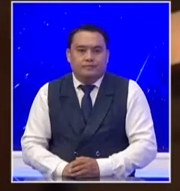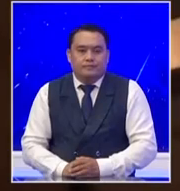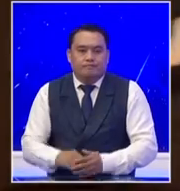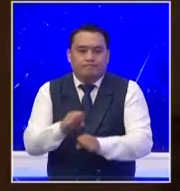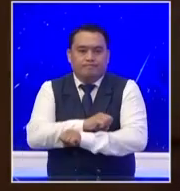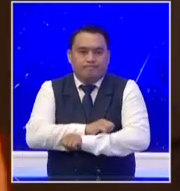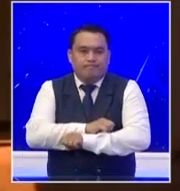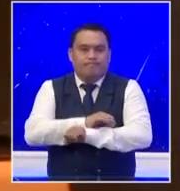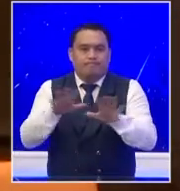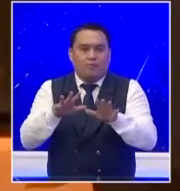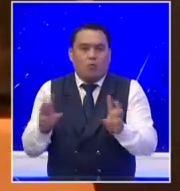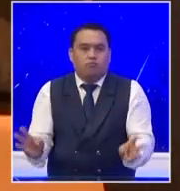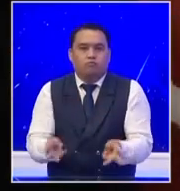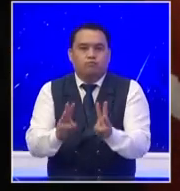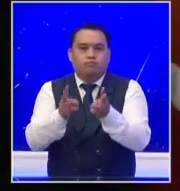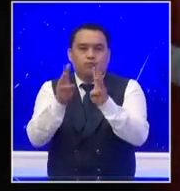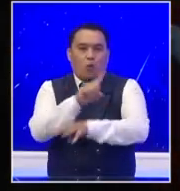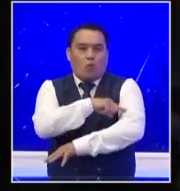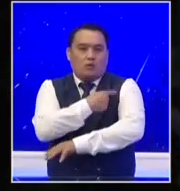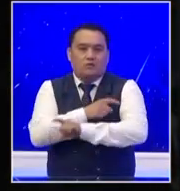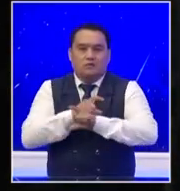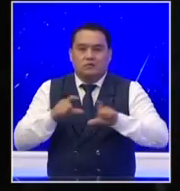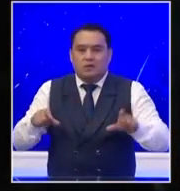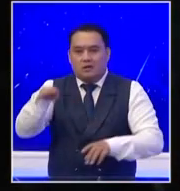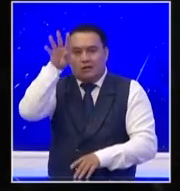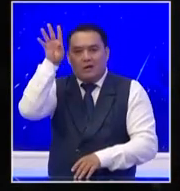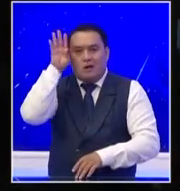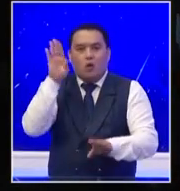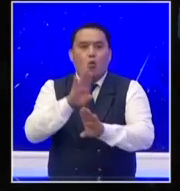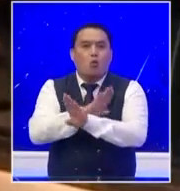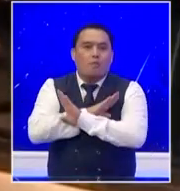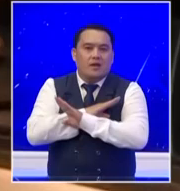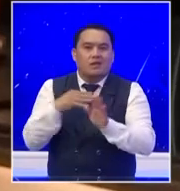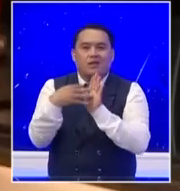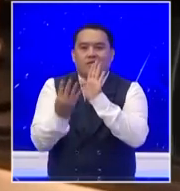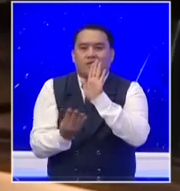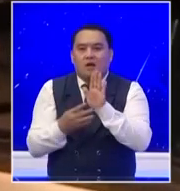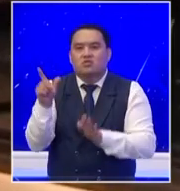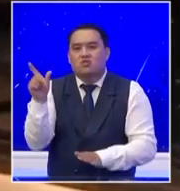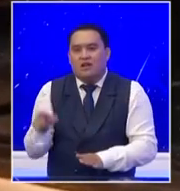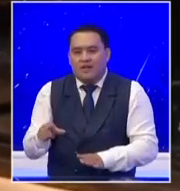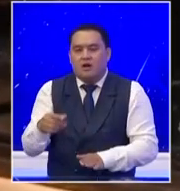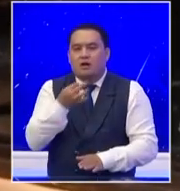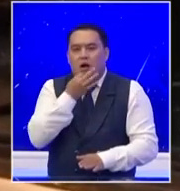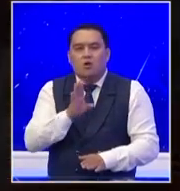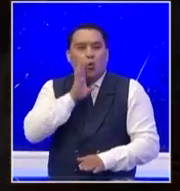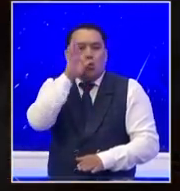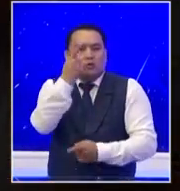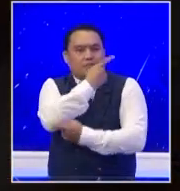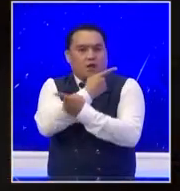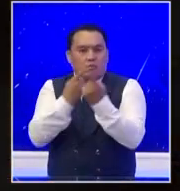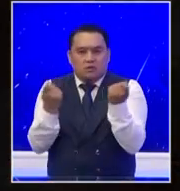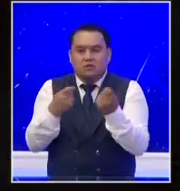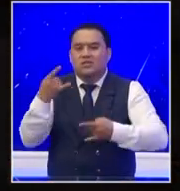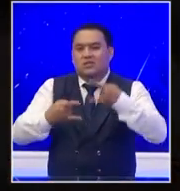Взрыв и последовавший за ним пожар в одной из клиник на севере Тегерана стали причиной гибели по меньшей мере 19 человек. Об этом ранним утром в среду сообщило